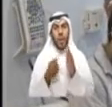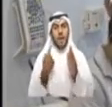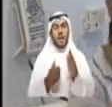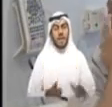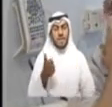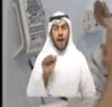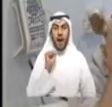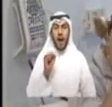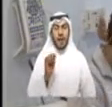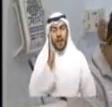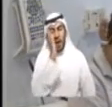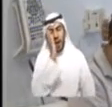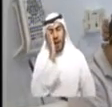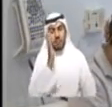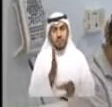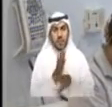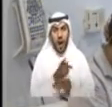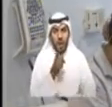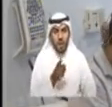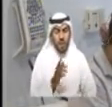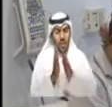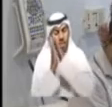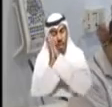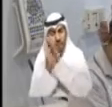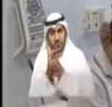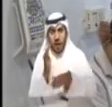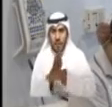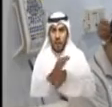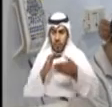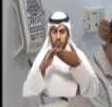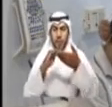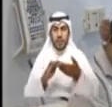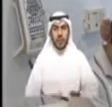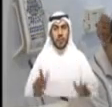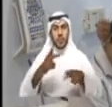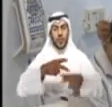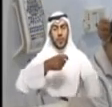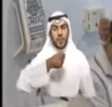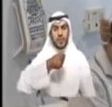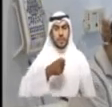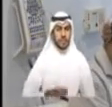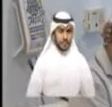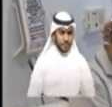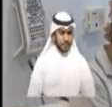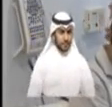والذي يقدم خدمات تشخيصية وعلاجية للمرضى. لما أبو علاوي، تلفزيون دولة الكويت.